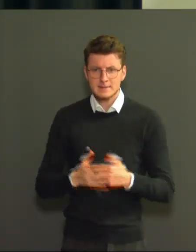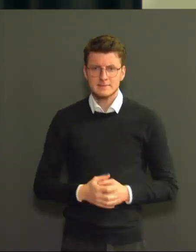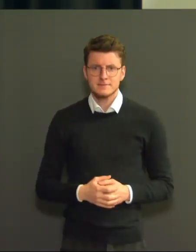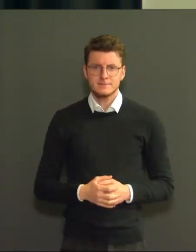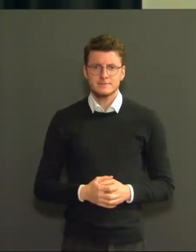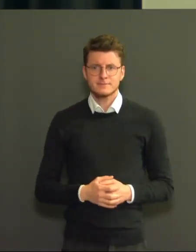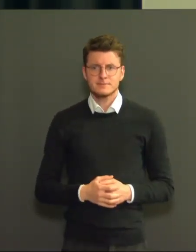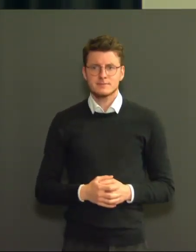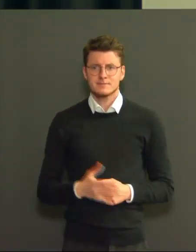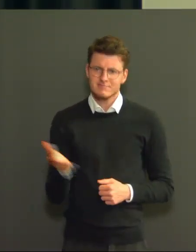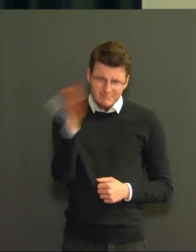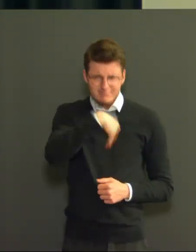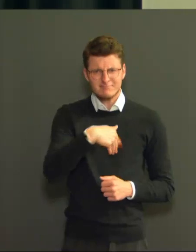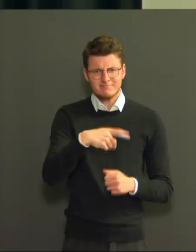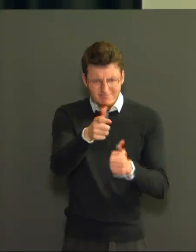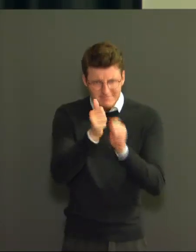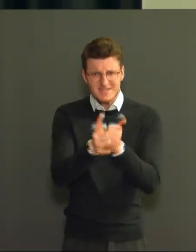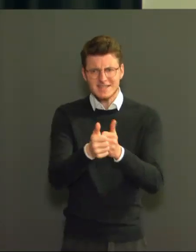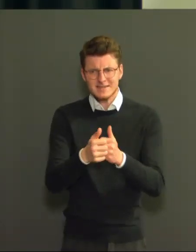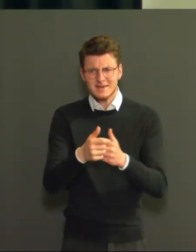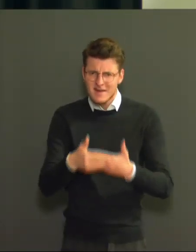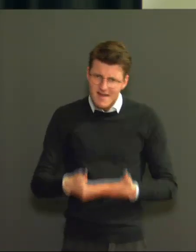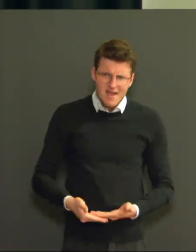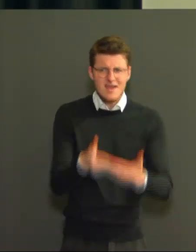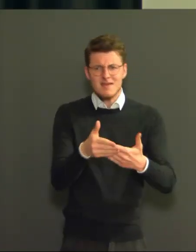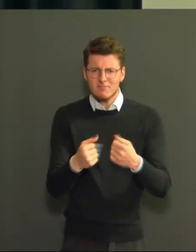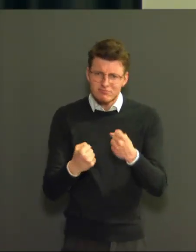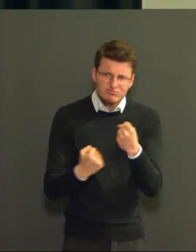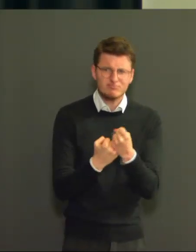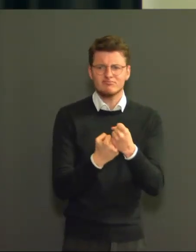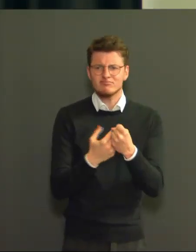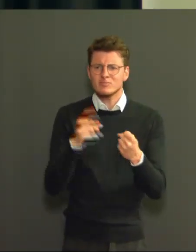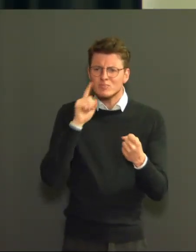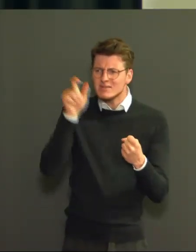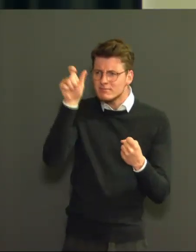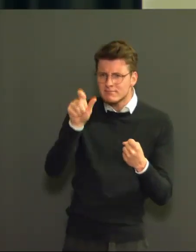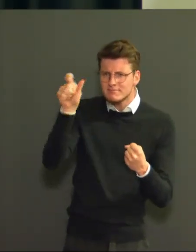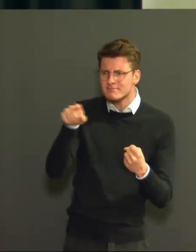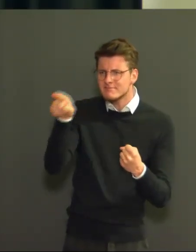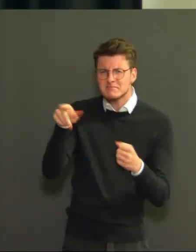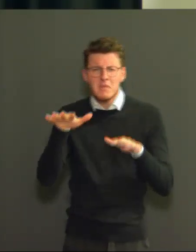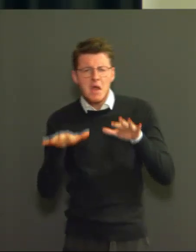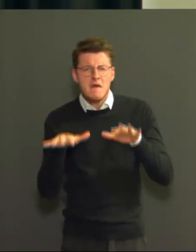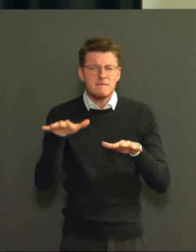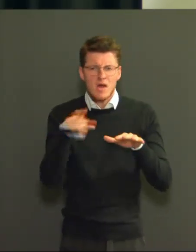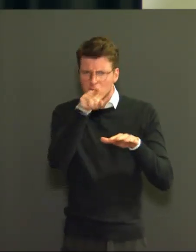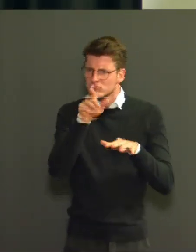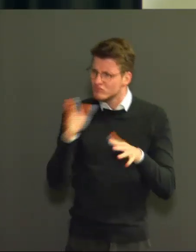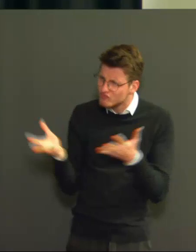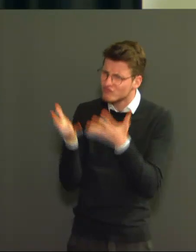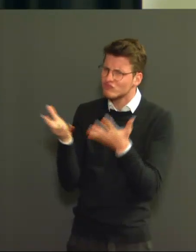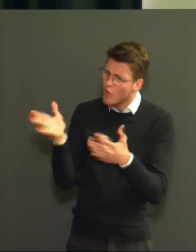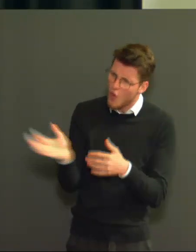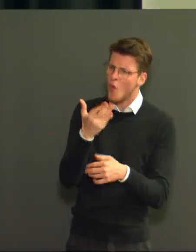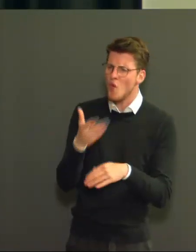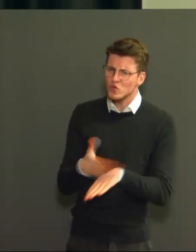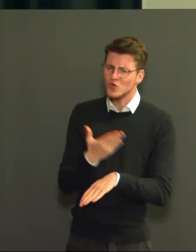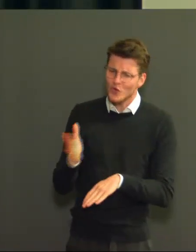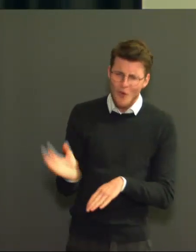Werk mee aan deze terugkeer. Moedig de mensen in je omgeving die nog twijfelen zeker aan om zich te laten